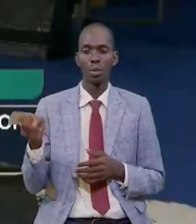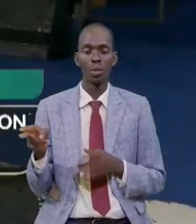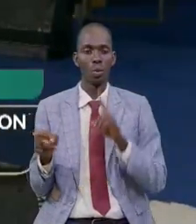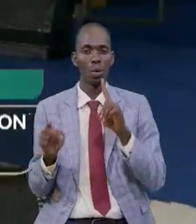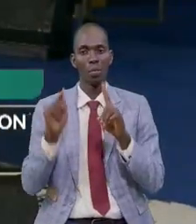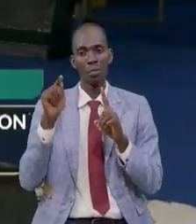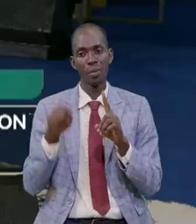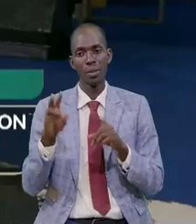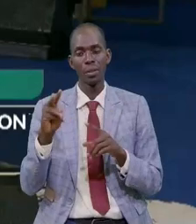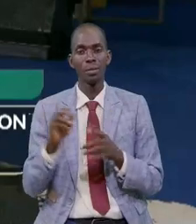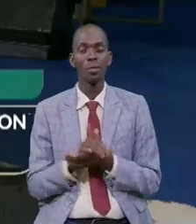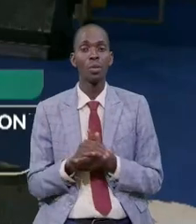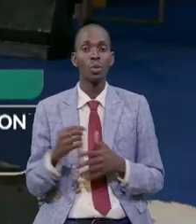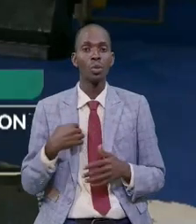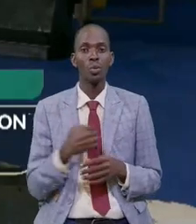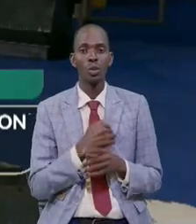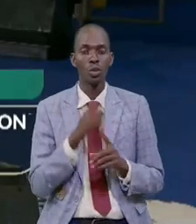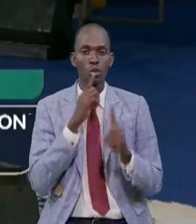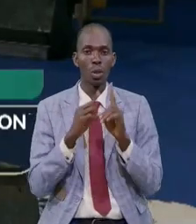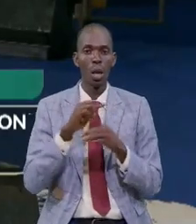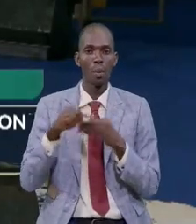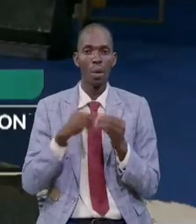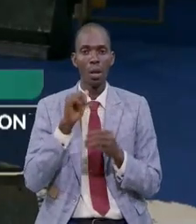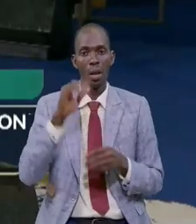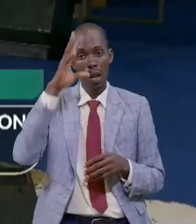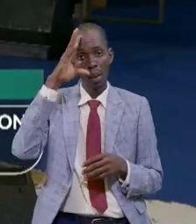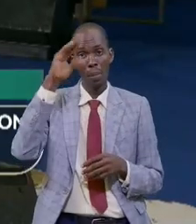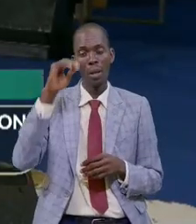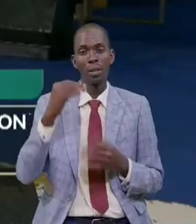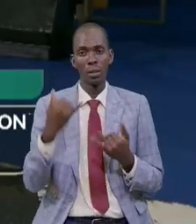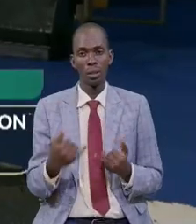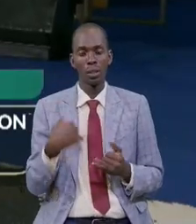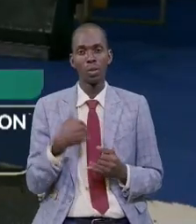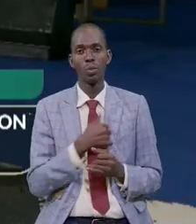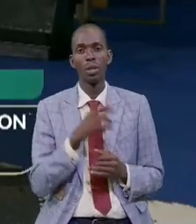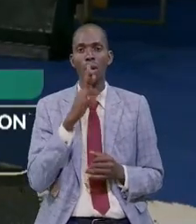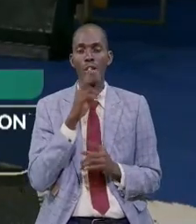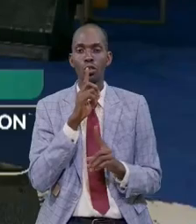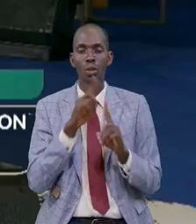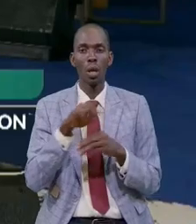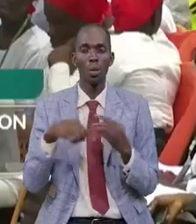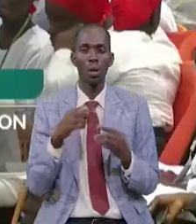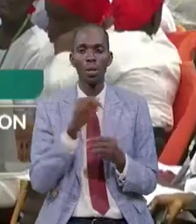rut rut chapitre 1 nous avons parlé d'un jeune homme nous voulons maintenant parler d'une jeune